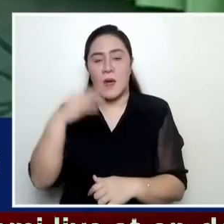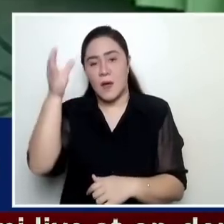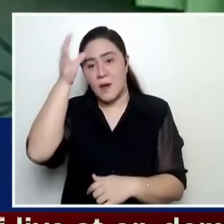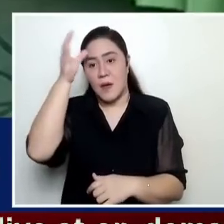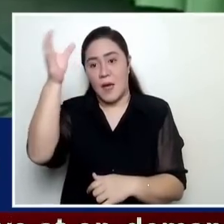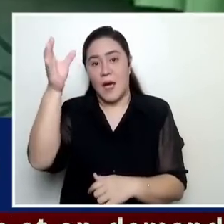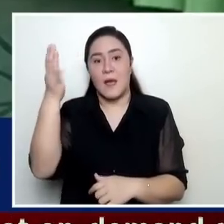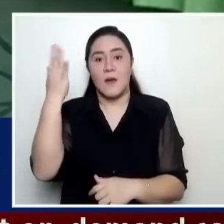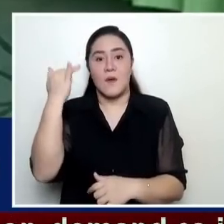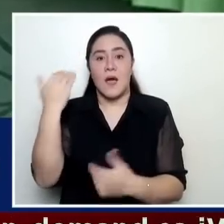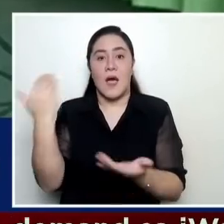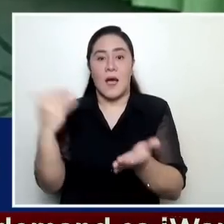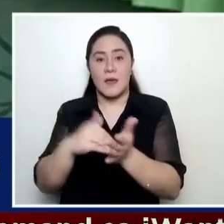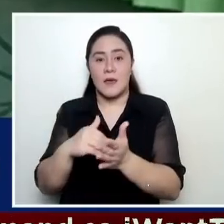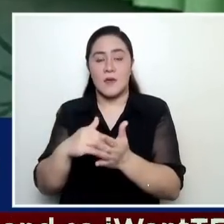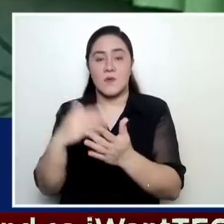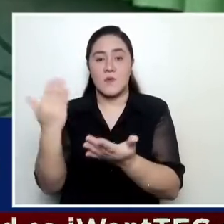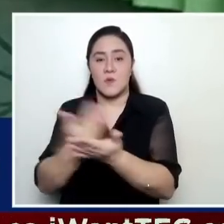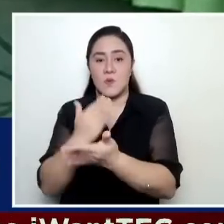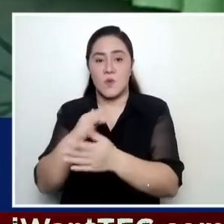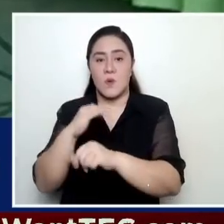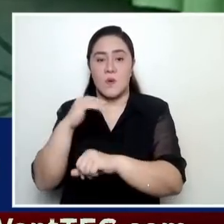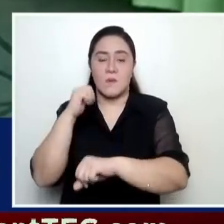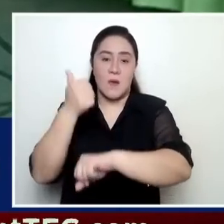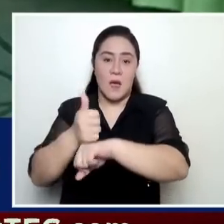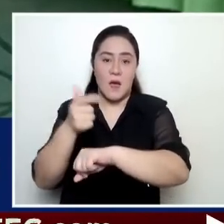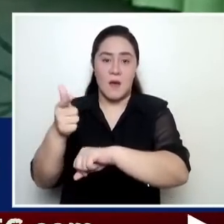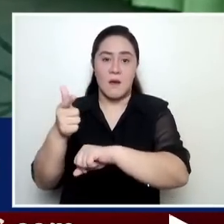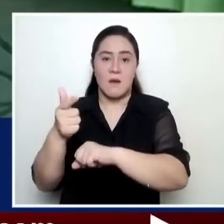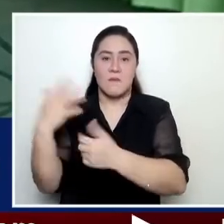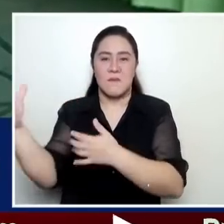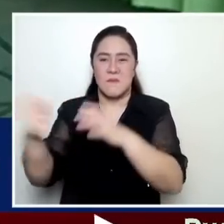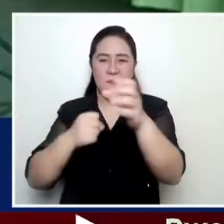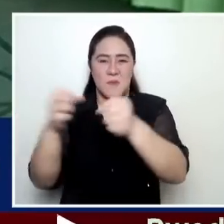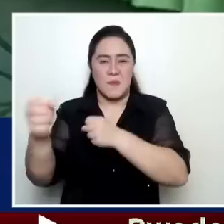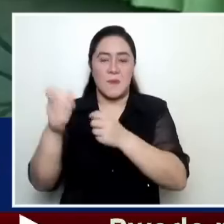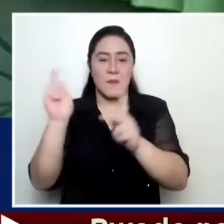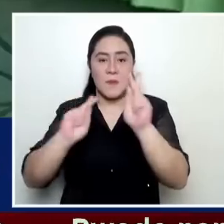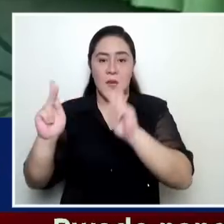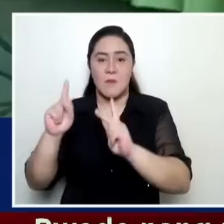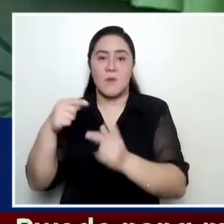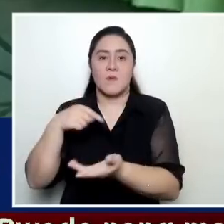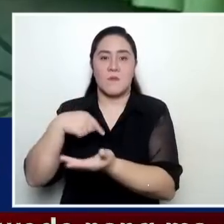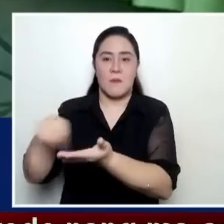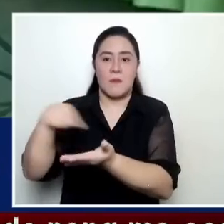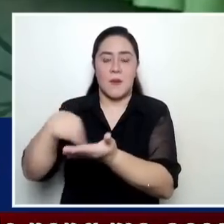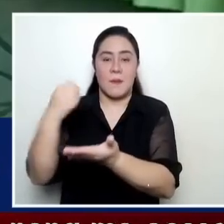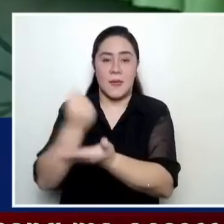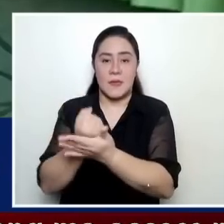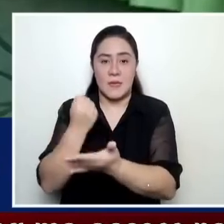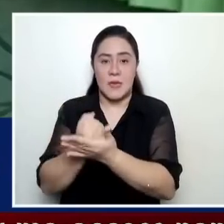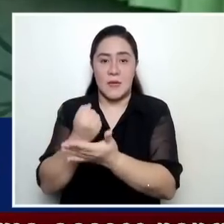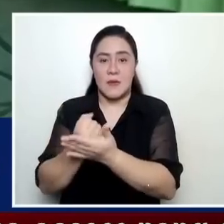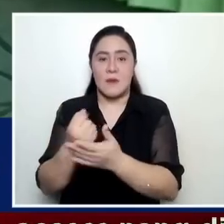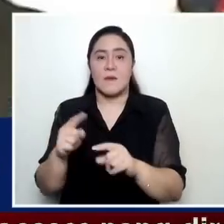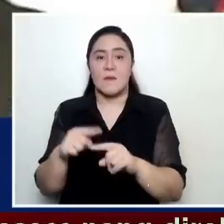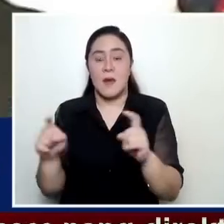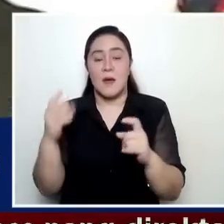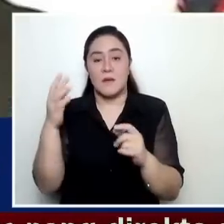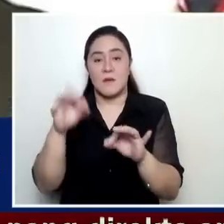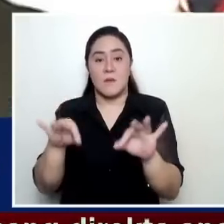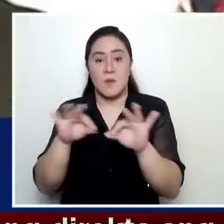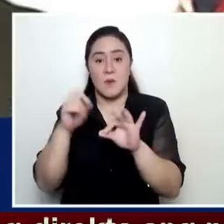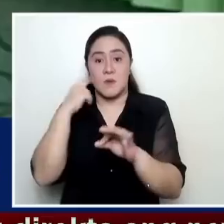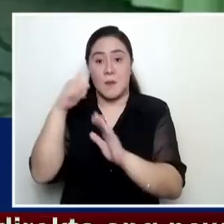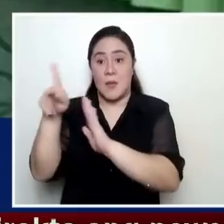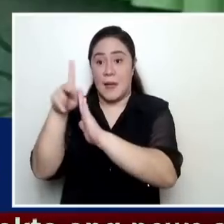full ministerial department. I don't think it needs that because you don't really have to form policy. It is